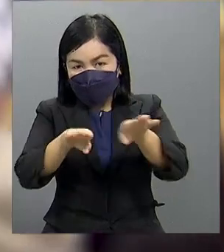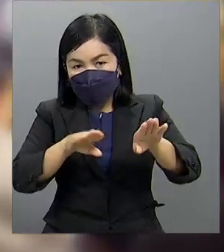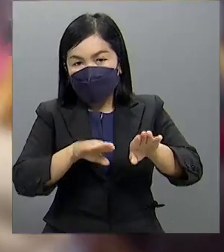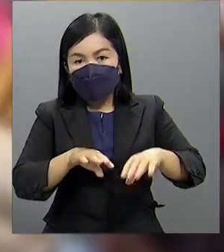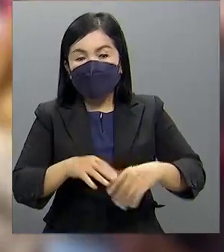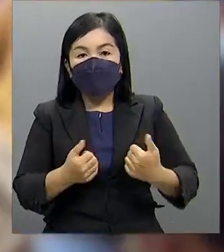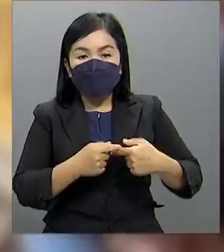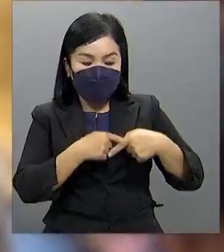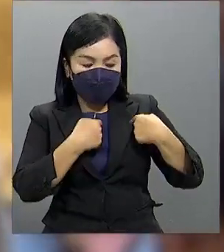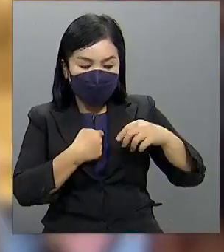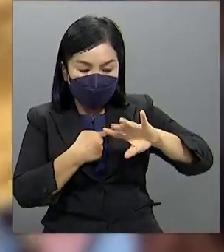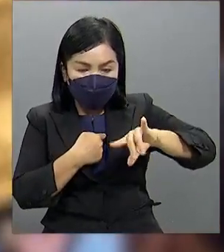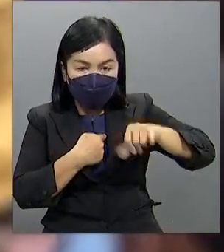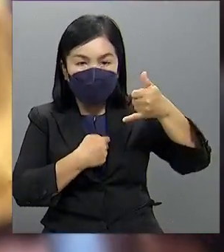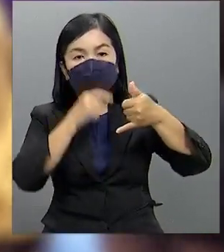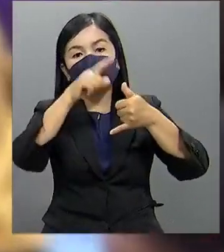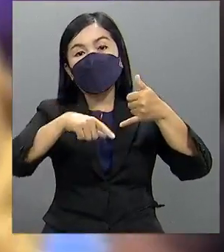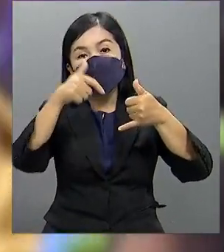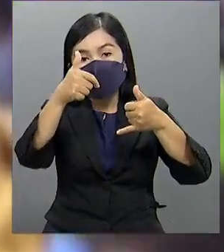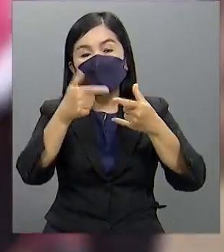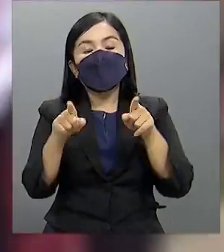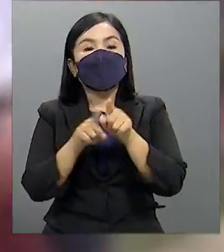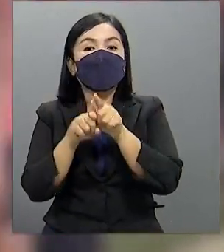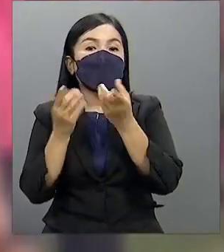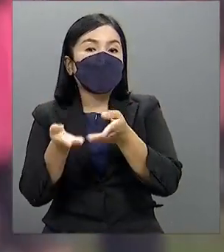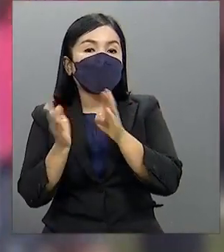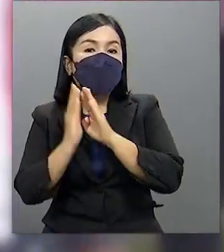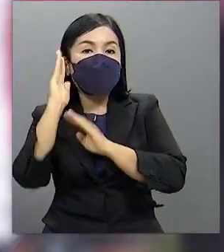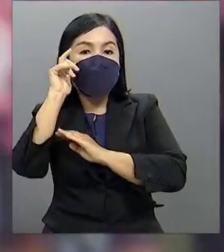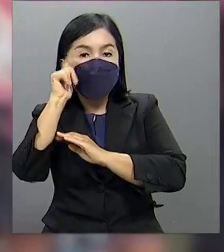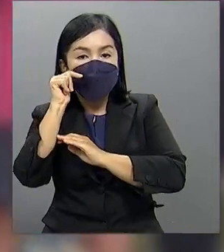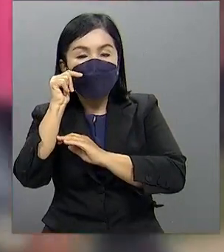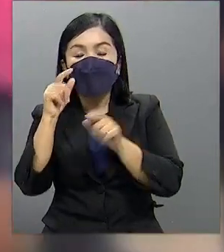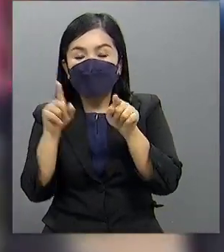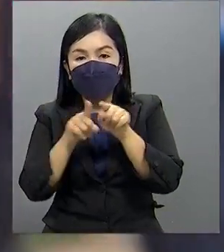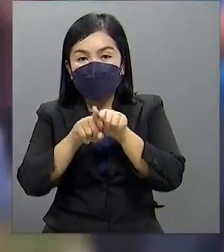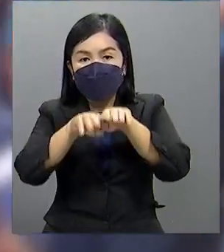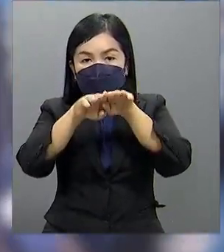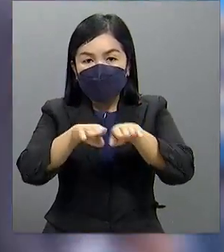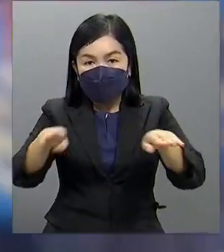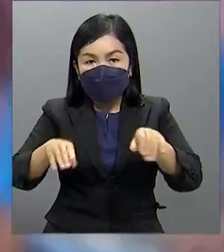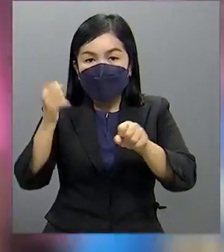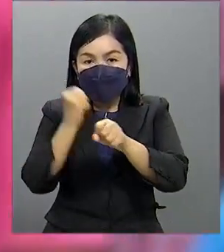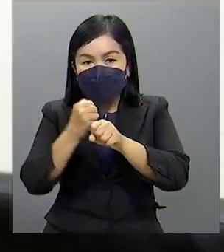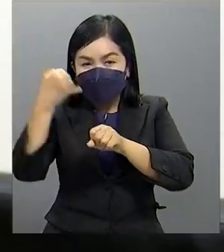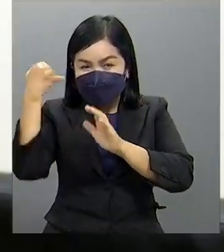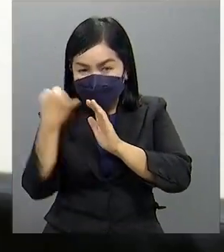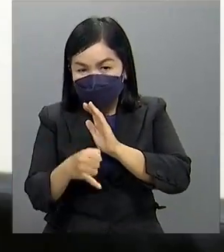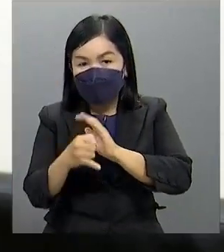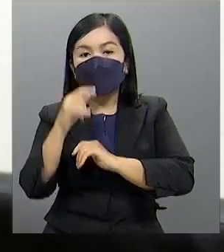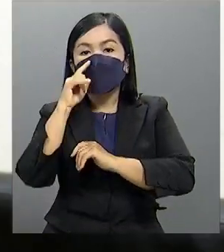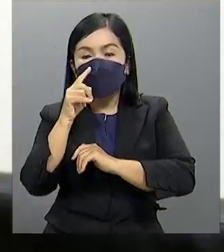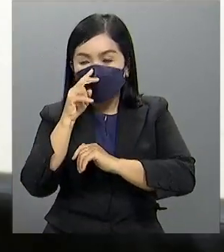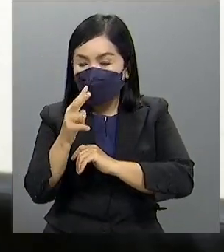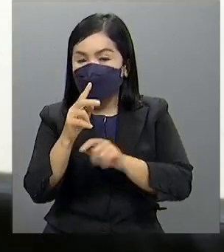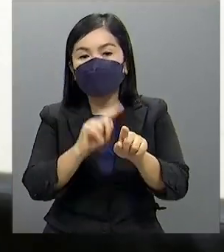ครับในส่วนของพ่อแม่ผู้ปกครองด้วยเนาะพ่อแม่ผู้ปกครองเนี่ยนะครับเด็กเนี่ยทำผิดอีกนะครับก็เรียกว่าต่างกรรมต่างวาระพ่อแม่